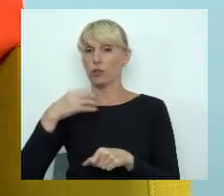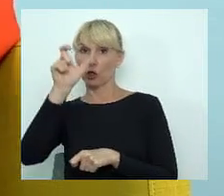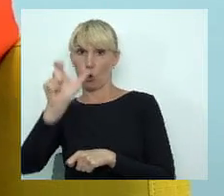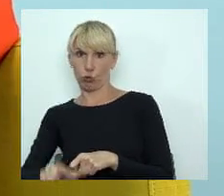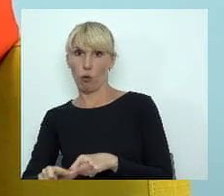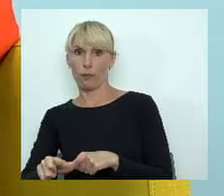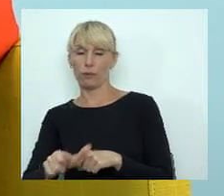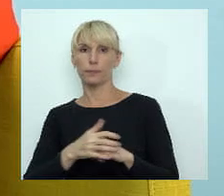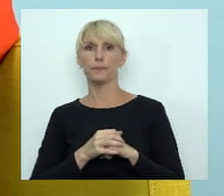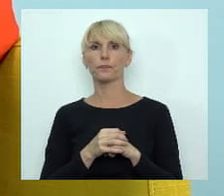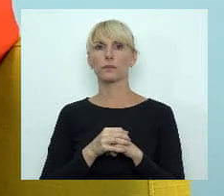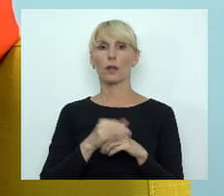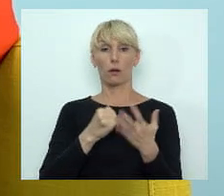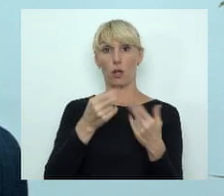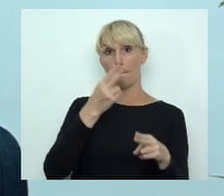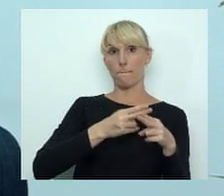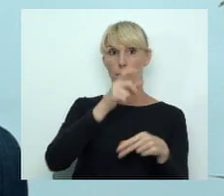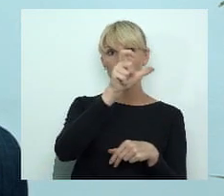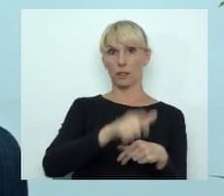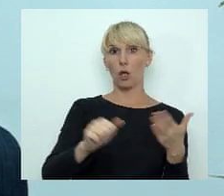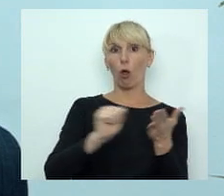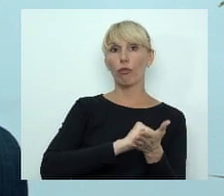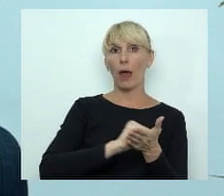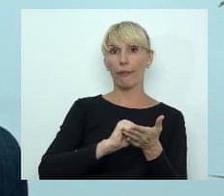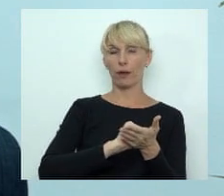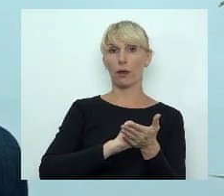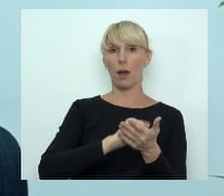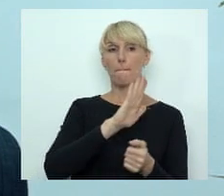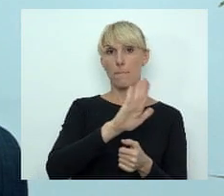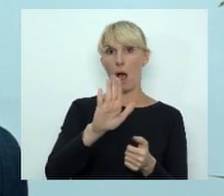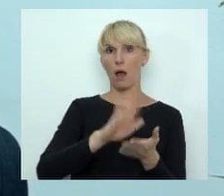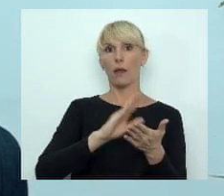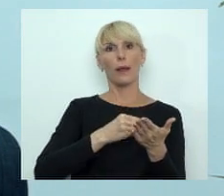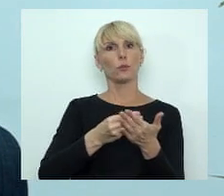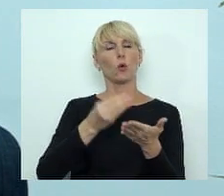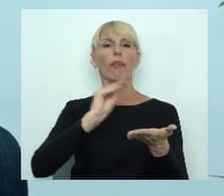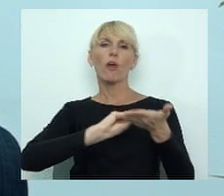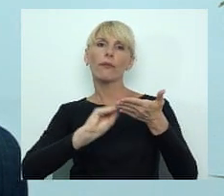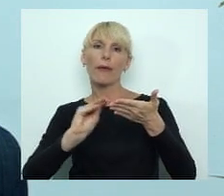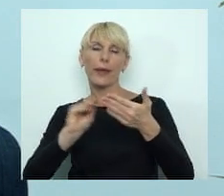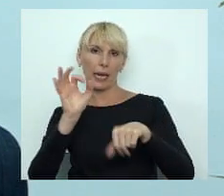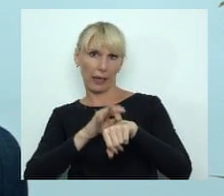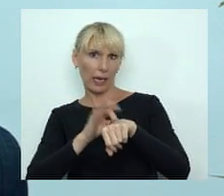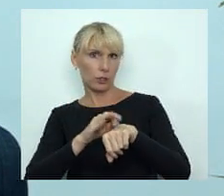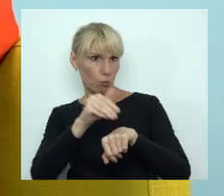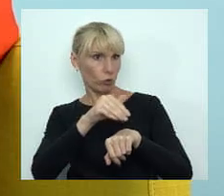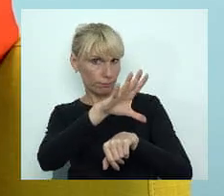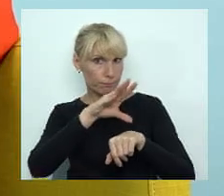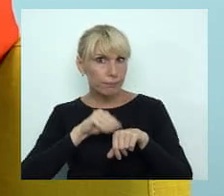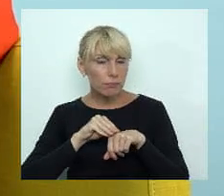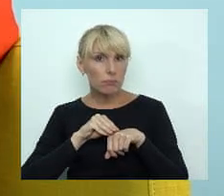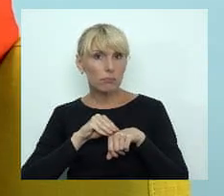ze sobą zazębia. Czyli pacjent ma dostęp do wszelkich danych, które posiada szpital? Nawet notatek lekarzy? Nie wiem. Inaczej, pacjent ma dostęp